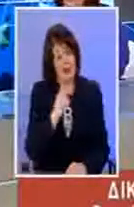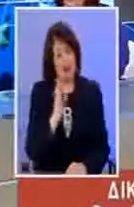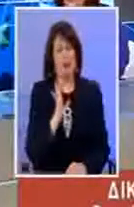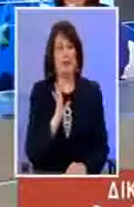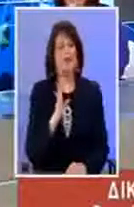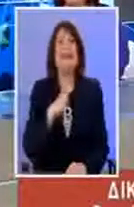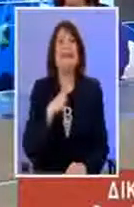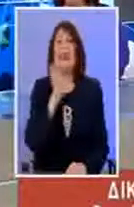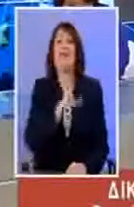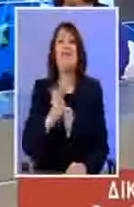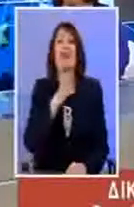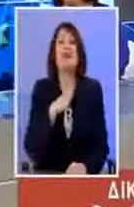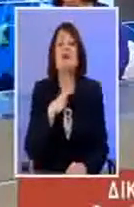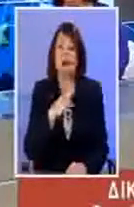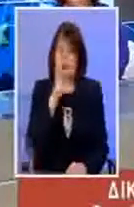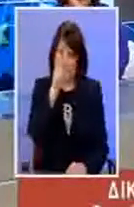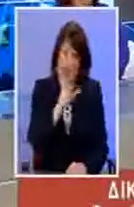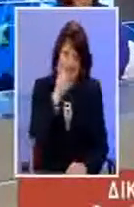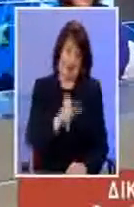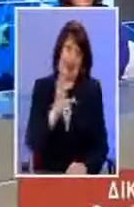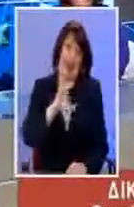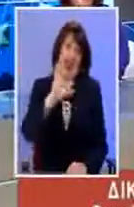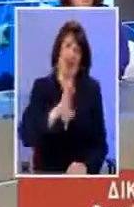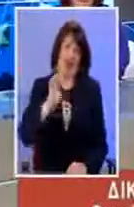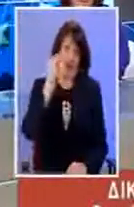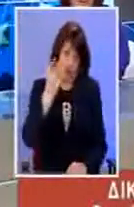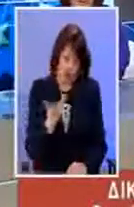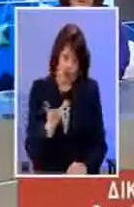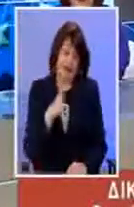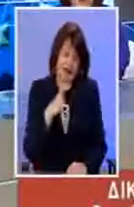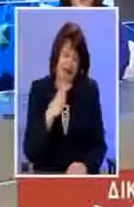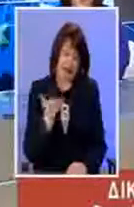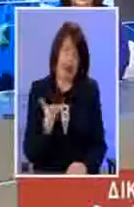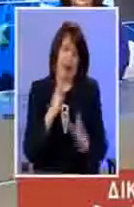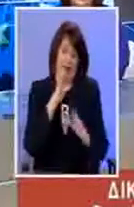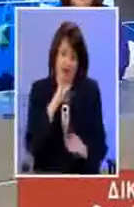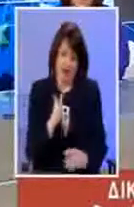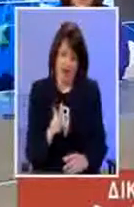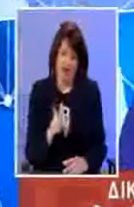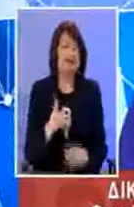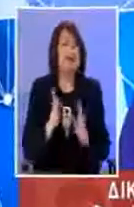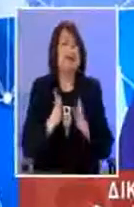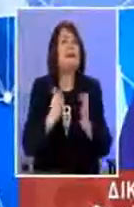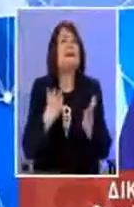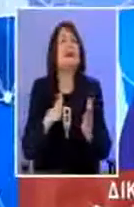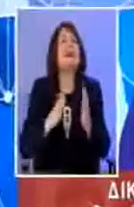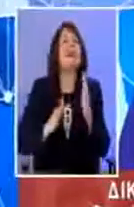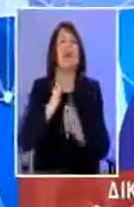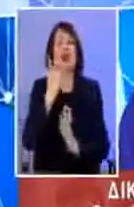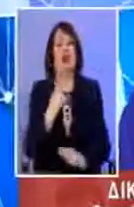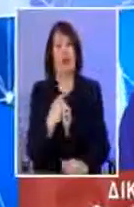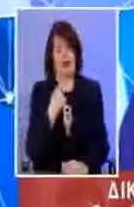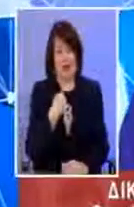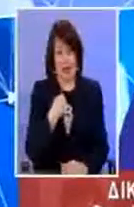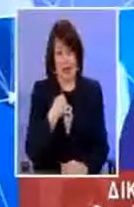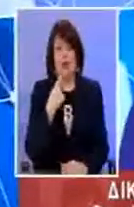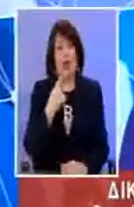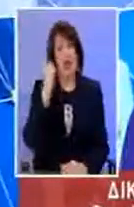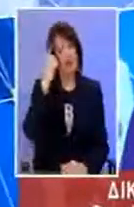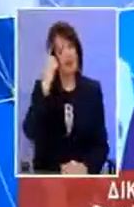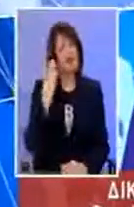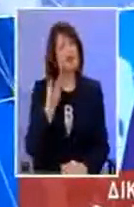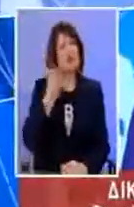Ευρώπη θέλουμε. Με το οποίο ασχολείστε καθημερινά και πώς τη θέλουμε να εξελιχθεί. Αλλά εγώ ανατρέχω στις λογικές